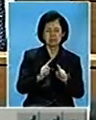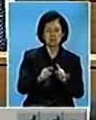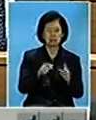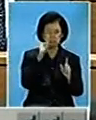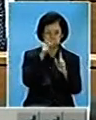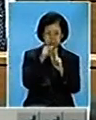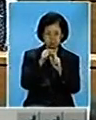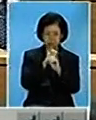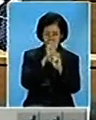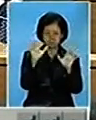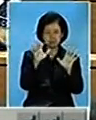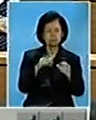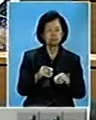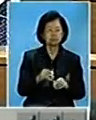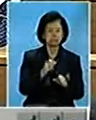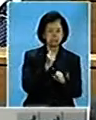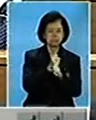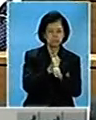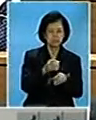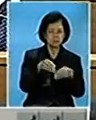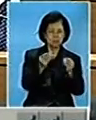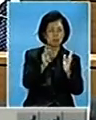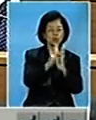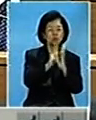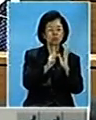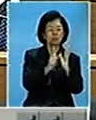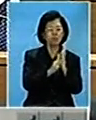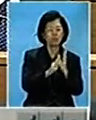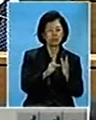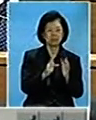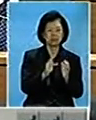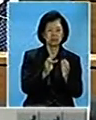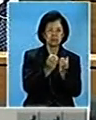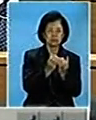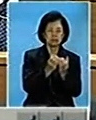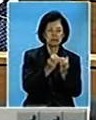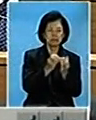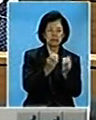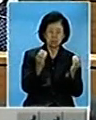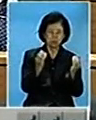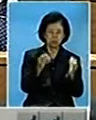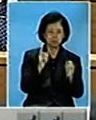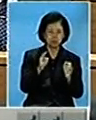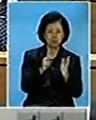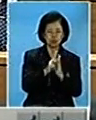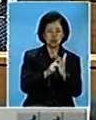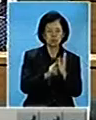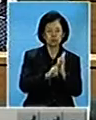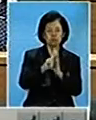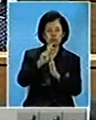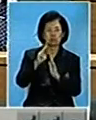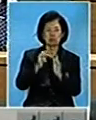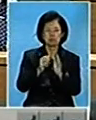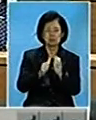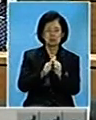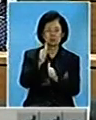ไว้ชัดเจนว่าจะทำให้กฎหมายรัฐธรรมนูญเนี่ยเป็นกฎหมายสูงสุดของประเทศว่าจะพัฒ